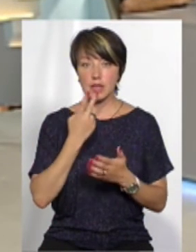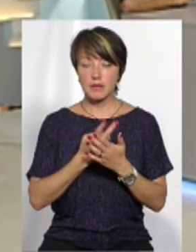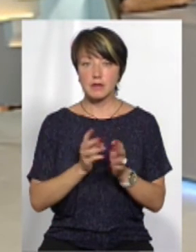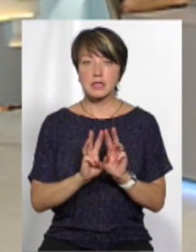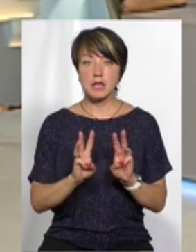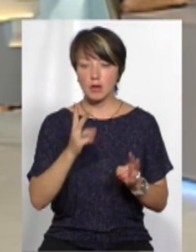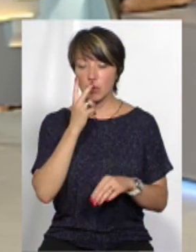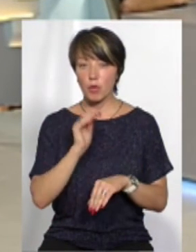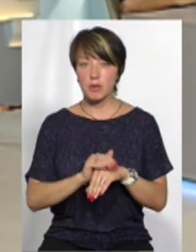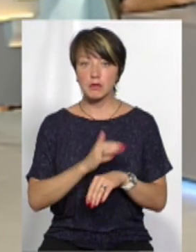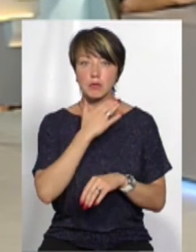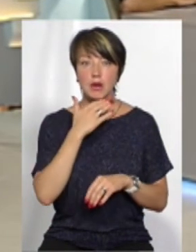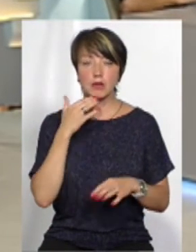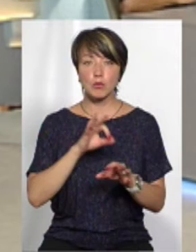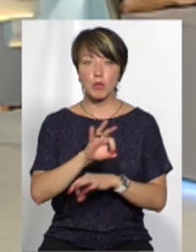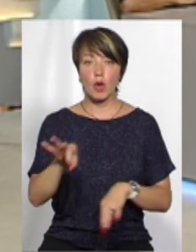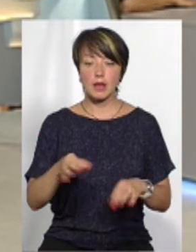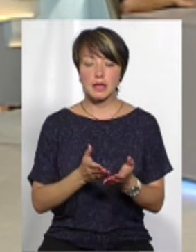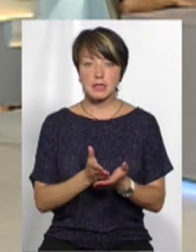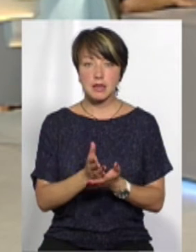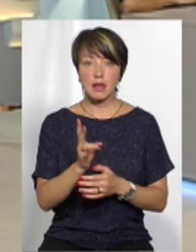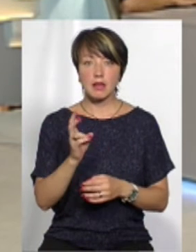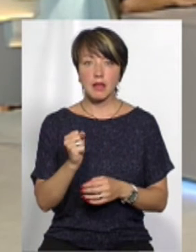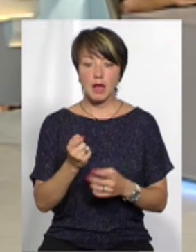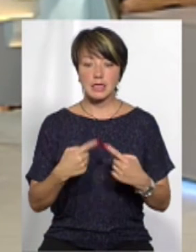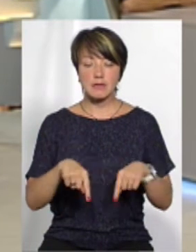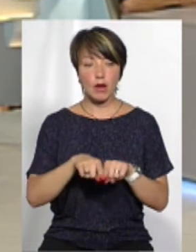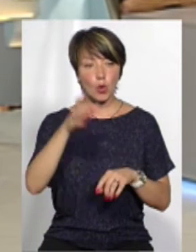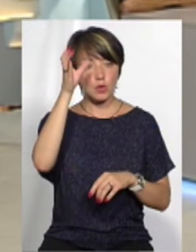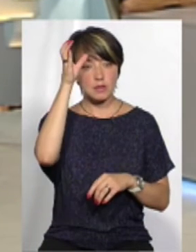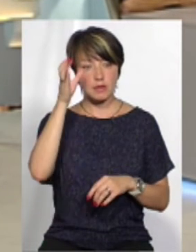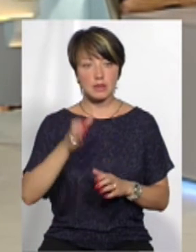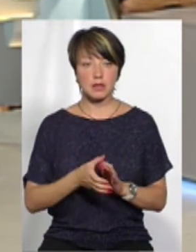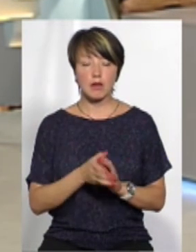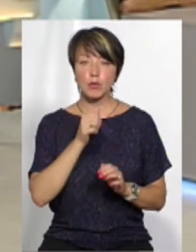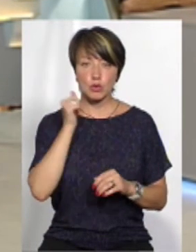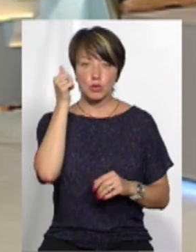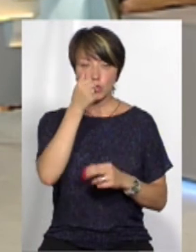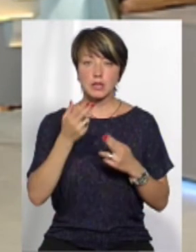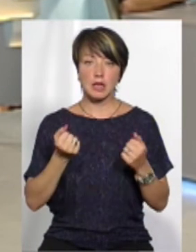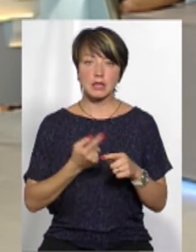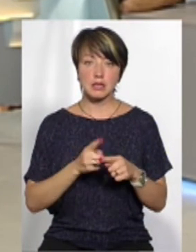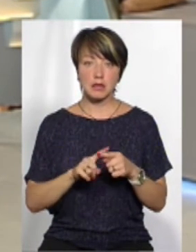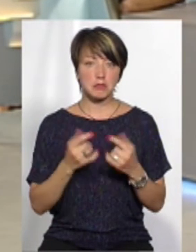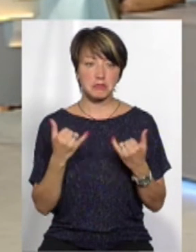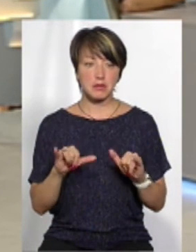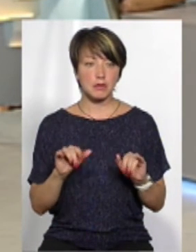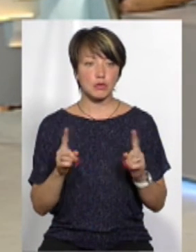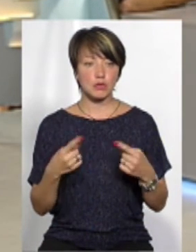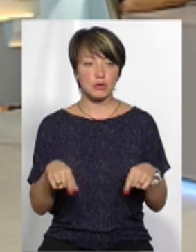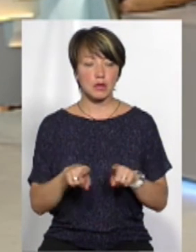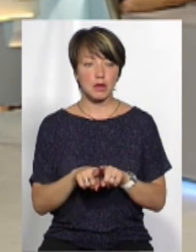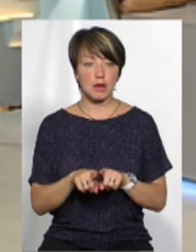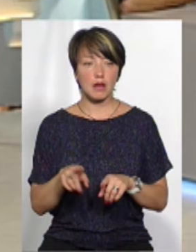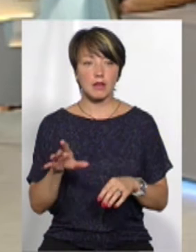сайт, помітив, що дуже багато проєктів націлено саме на сферу освіти. Минулому році так. Так, і це було трохи дивно, чому